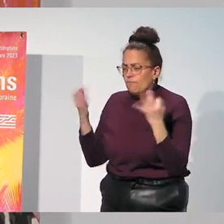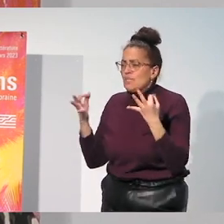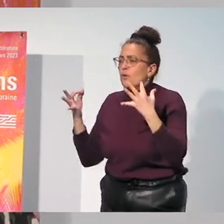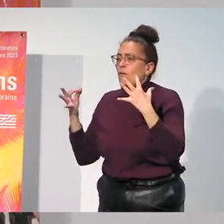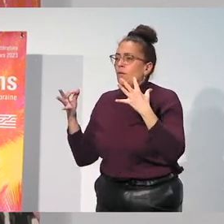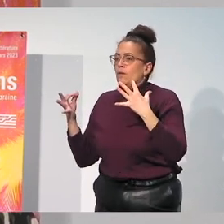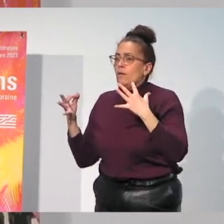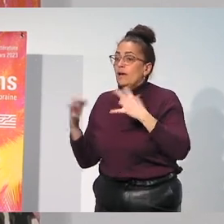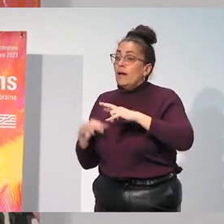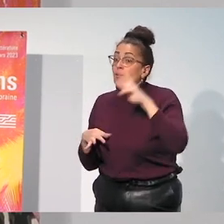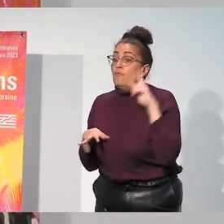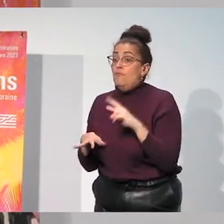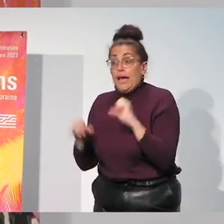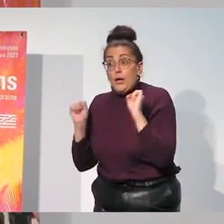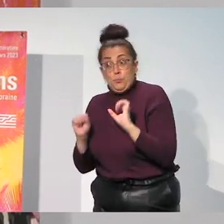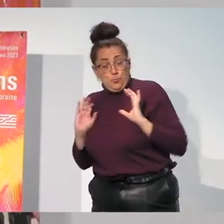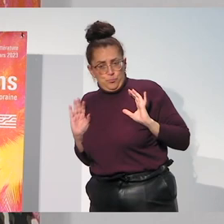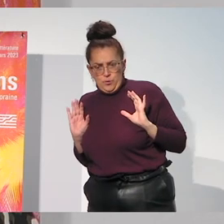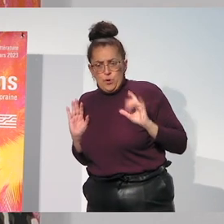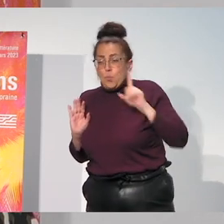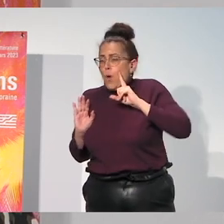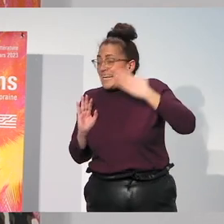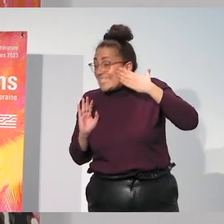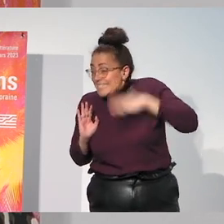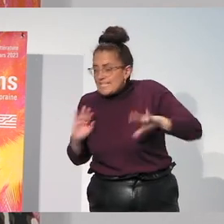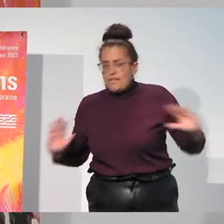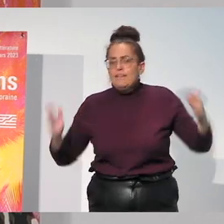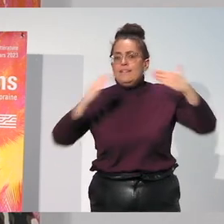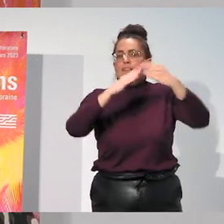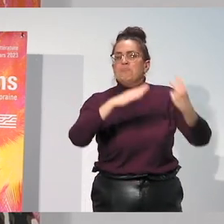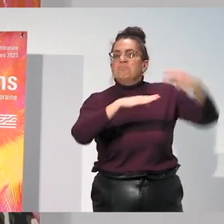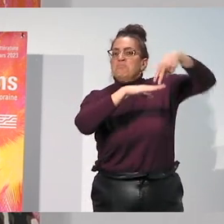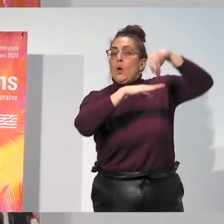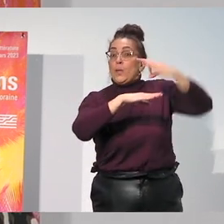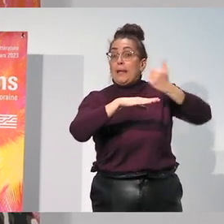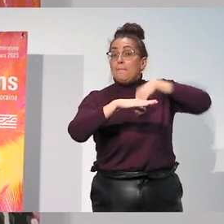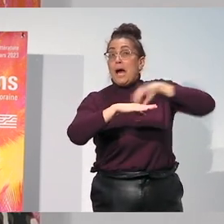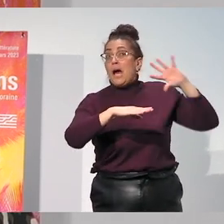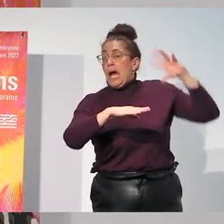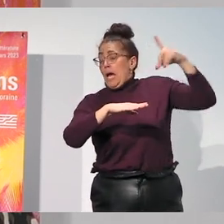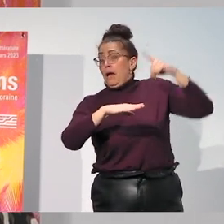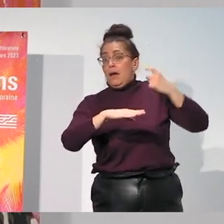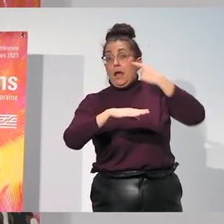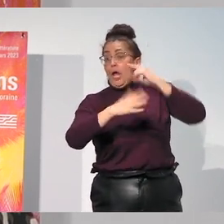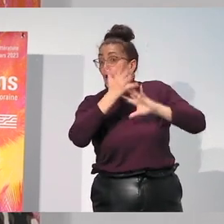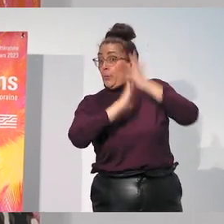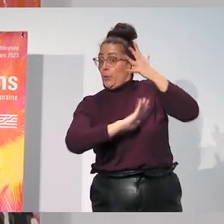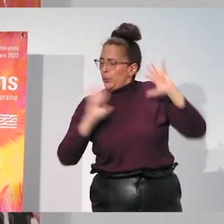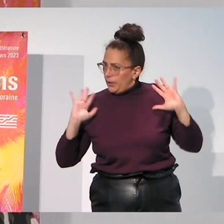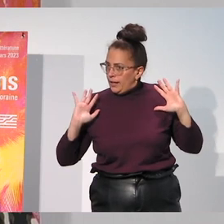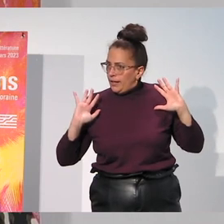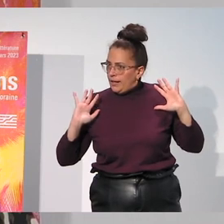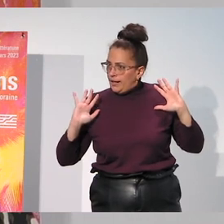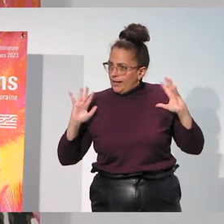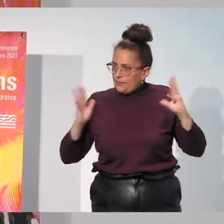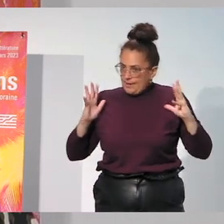doute vraisemblable, je sais qu'il est arrivé jusqu'en haut du Mont Chéliat, je sais qu'il a fini aveugle, et à partir de maintenant, je vais essayer de donner à cette scène une aura un petit